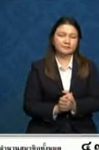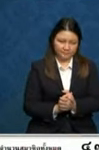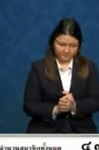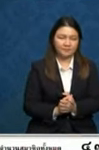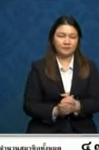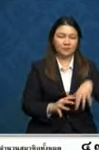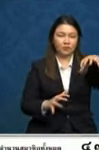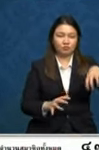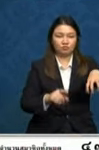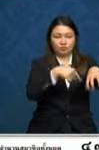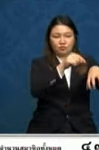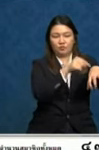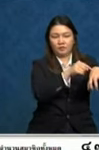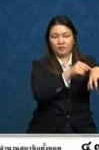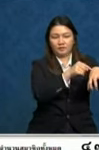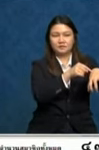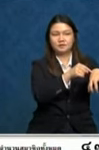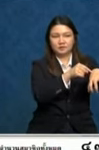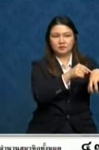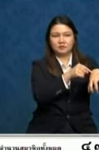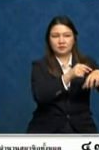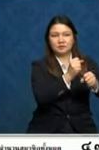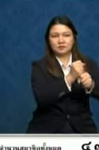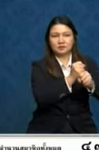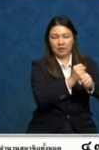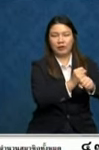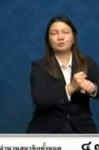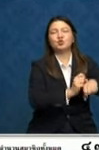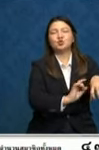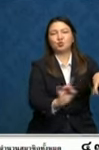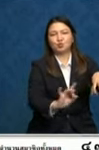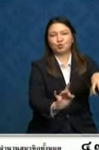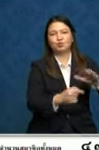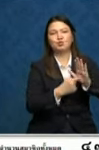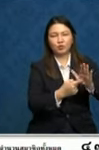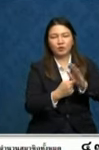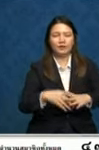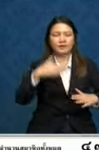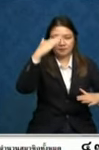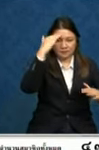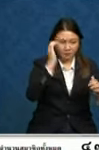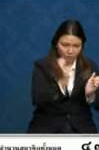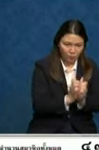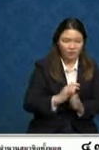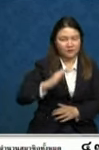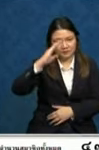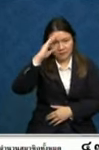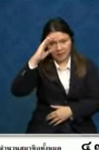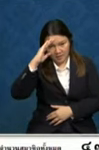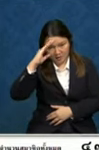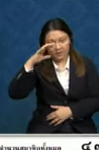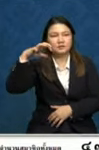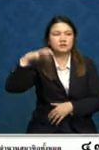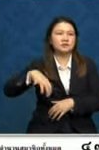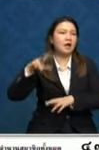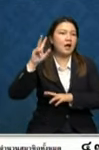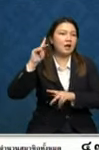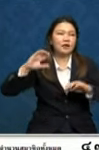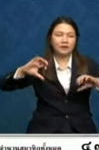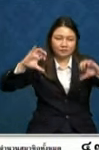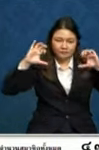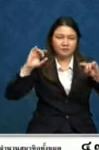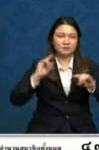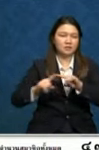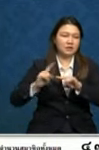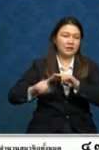านที่มีความจำเป็นจะต้องมีอยู่นะครับไม่ว่าจะเป็นตำรวจทหารข้าราชการพลเรือนทุกสิ่งทุกอย่าง